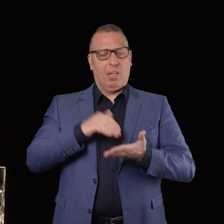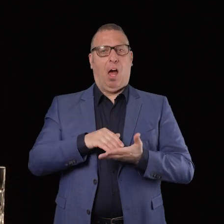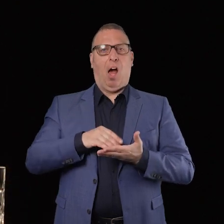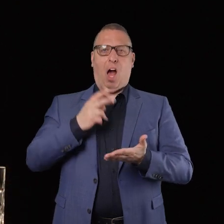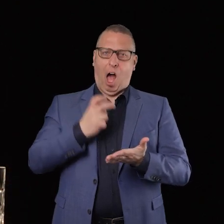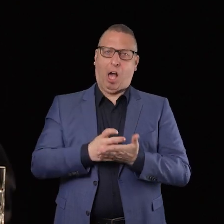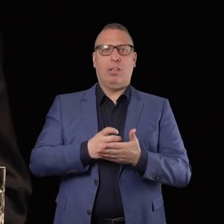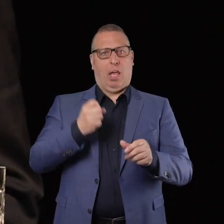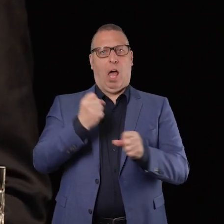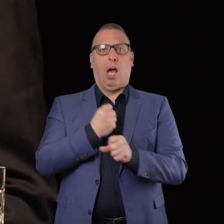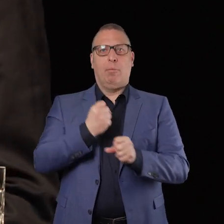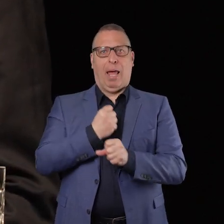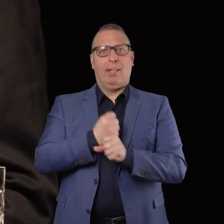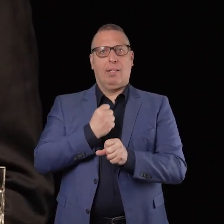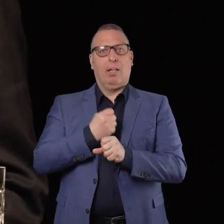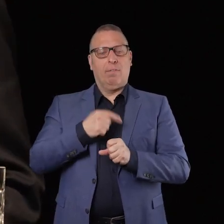hart daran arbeiten,